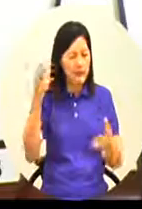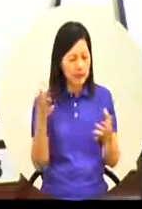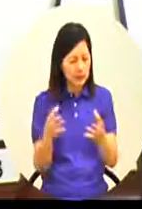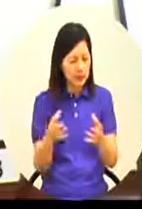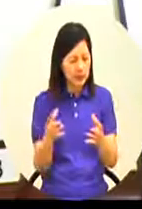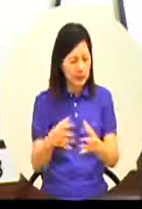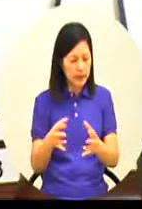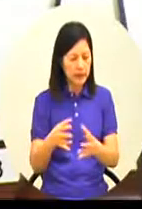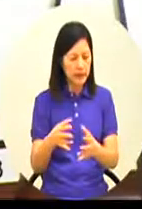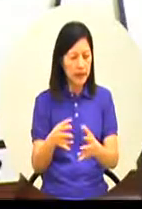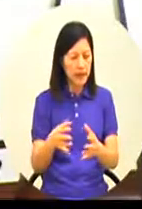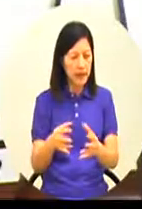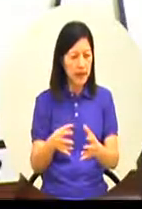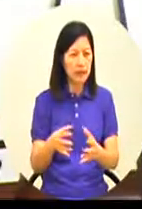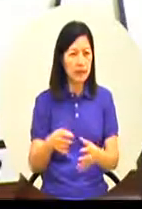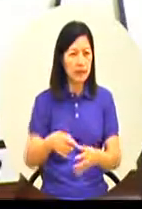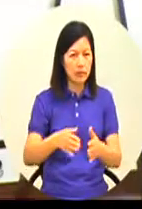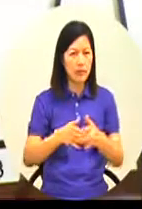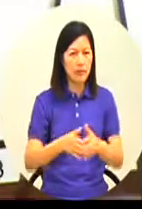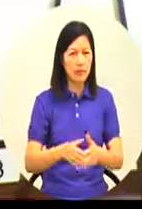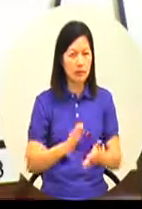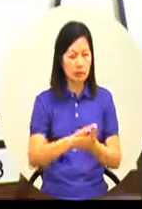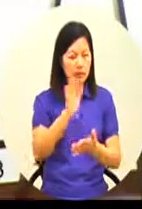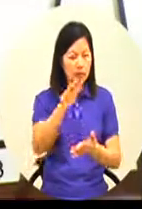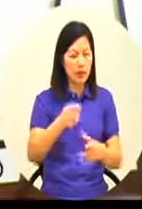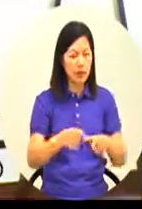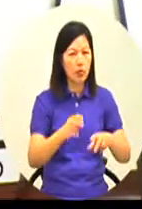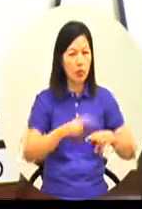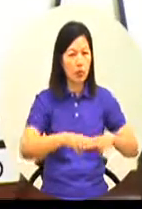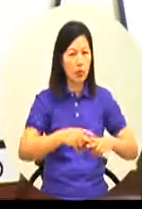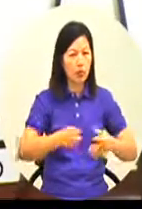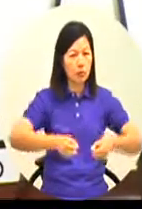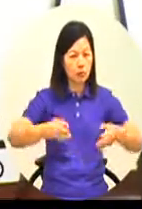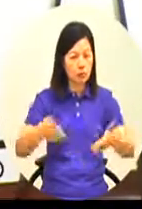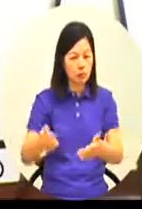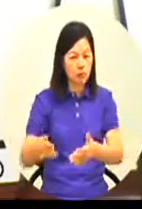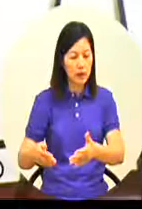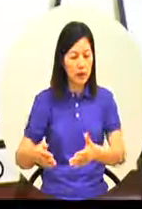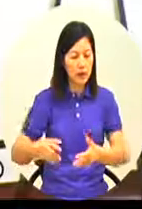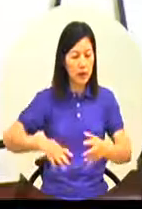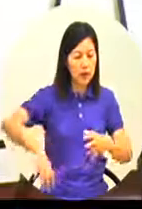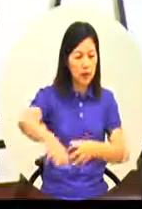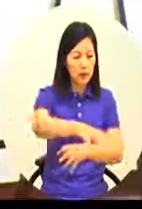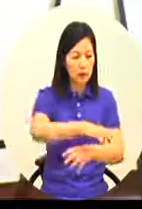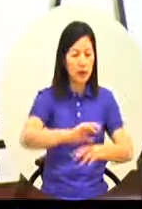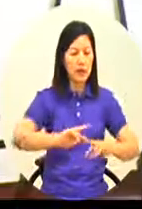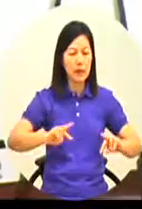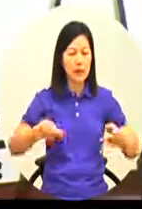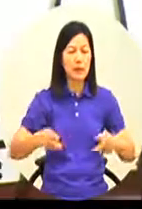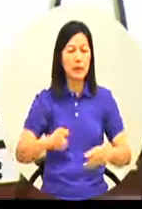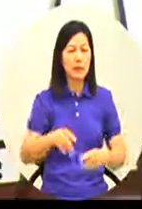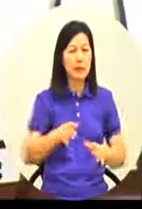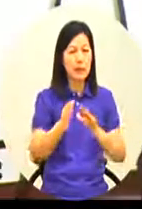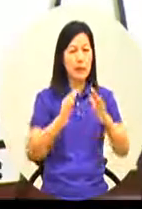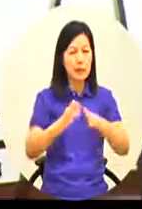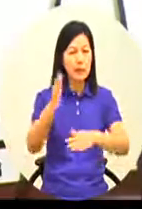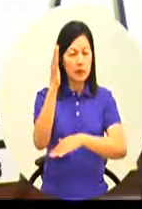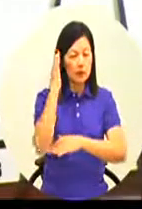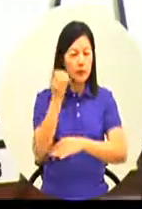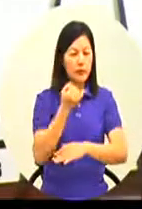望未来这些公共建设在这些眷改地的周边哈。市政府可以不